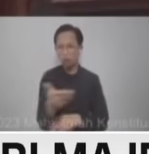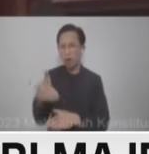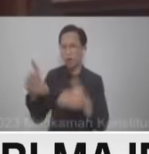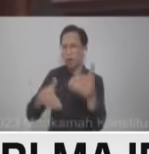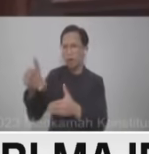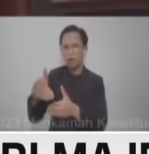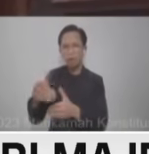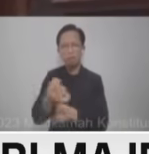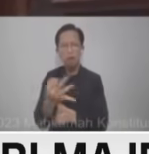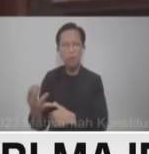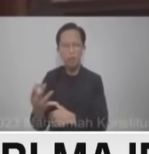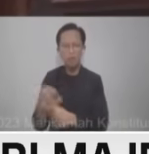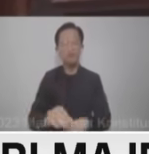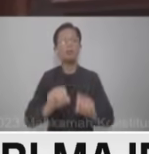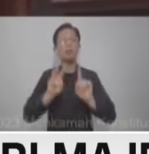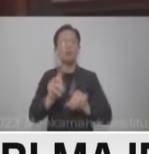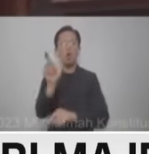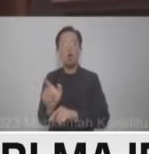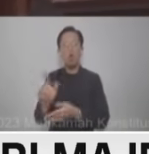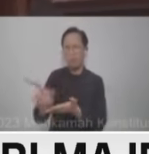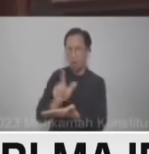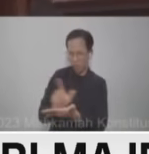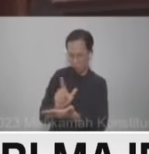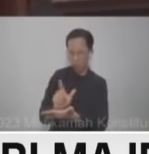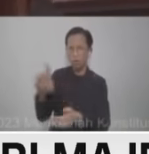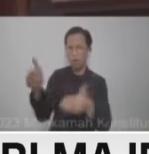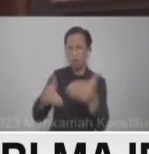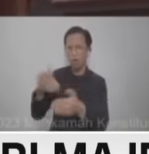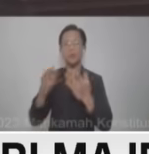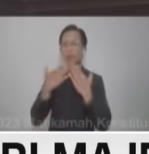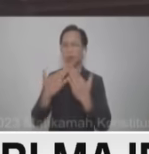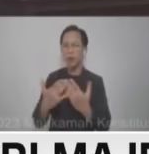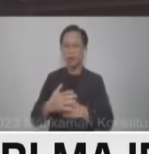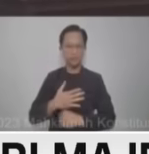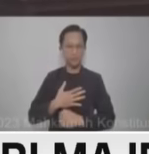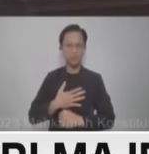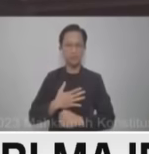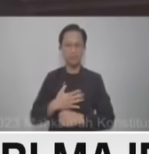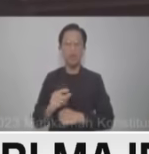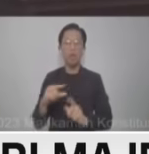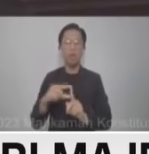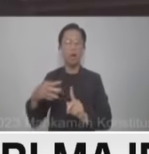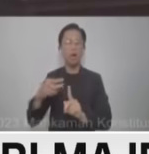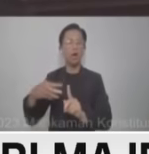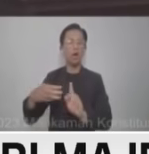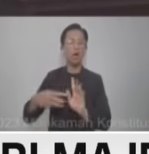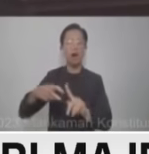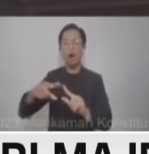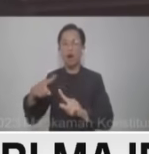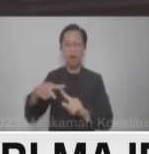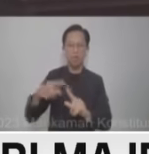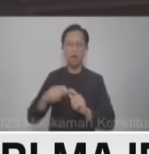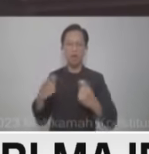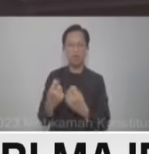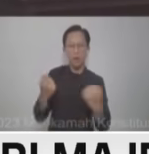pilpres dan juga Pilkada benturan-benturan kepentingan itu itu sangat mungkin terjadi lagi misal kalau ada perselisihan hasil Pilpres